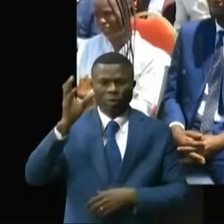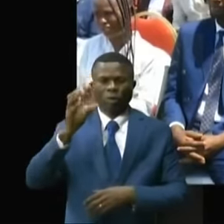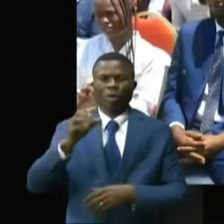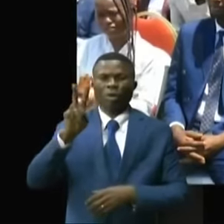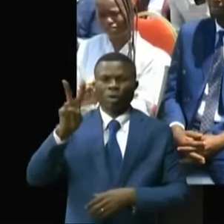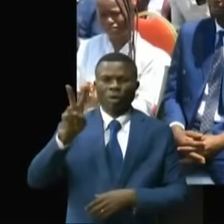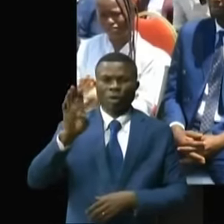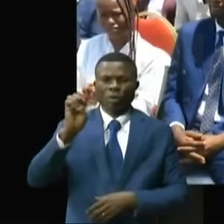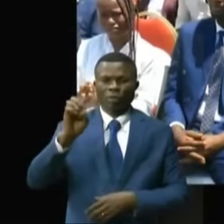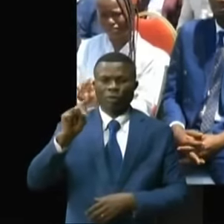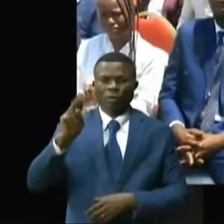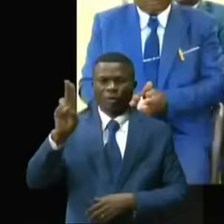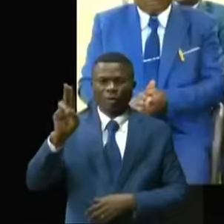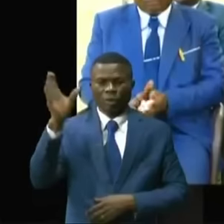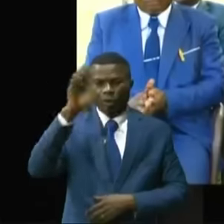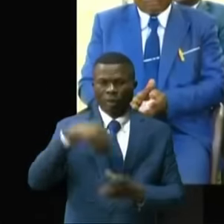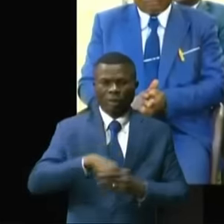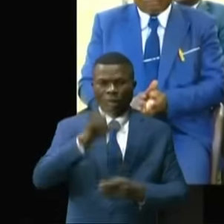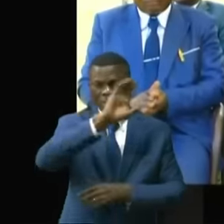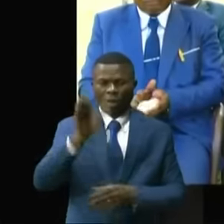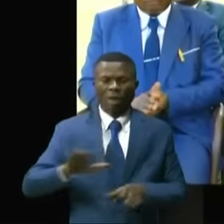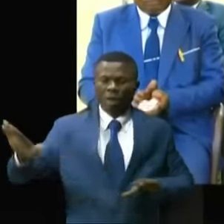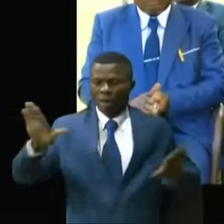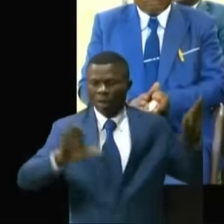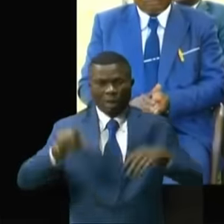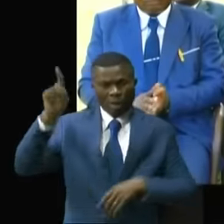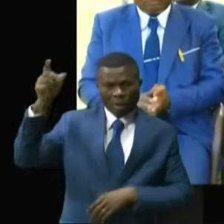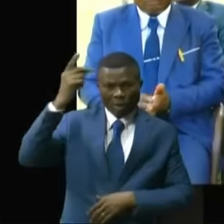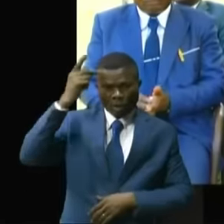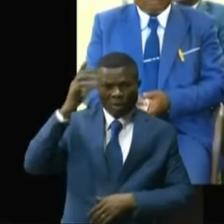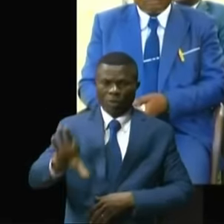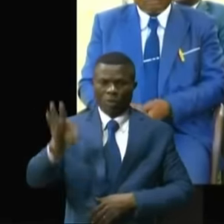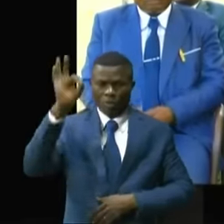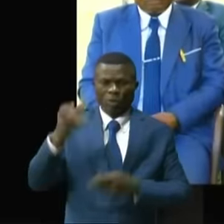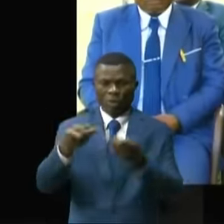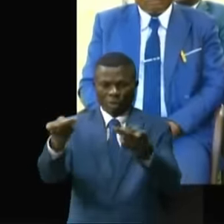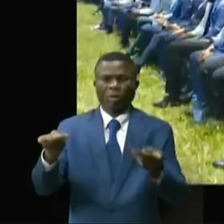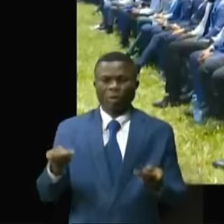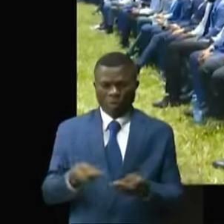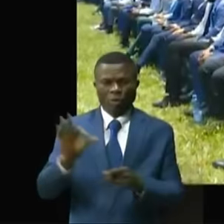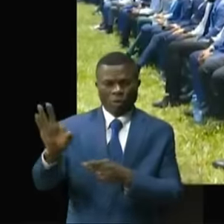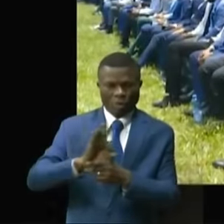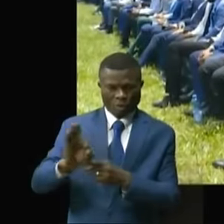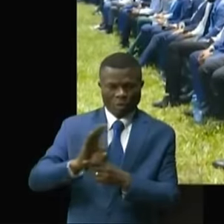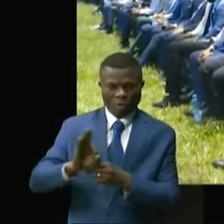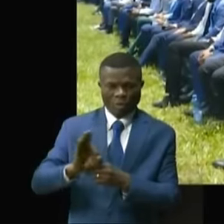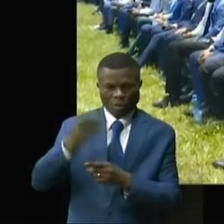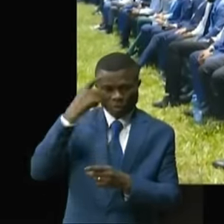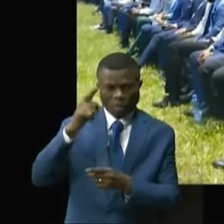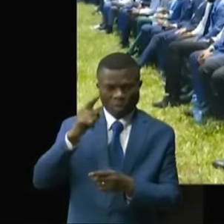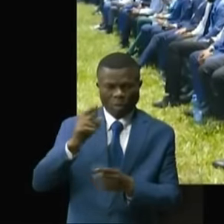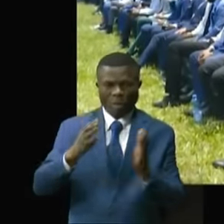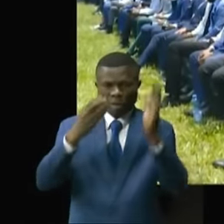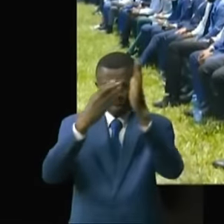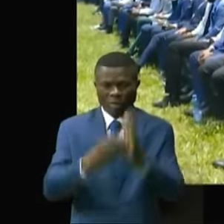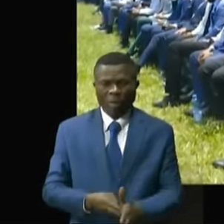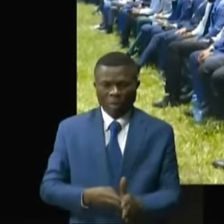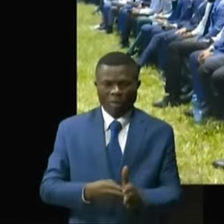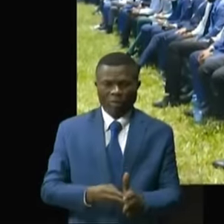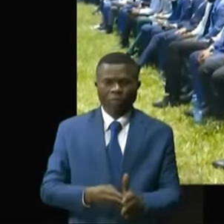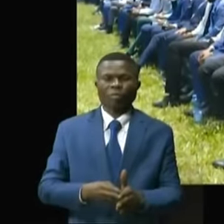à bibois dans la commune d' néé à Kinshasa choisi comme site de formation pour plus de 900